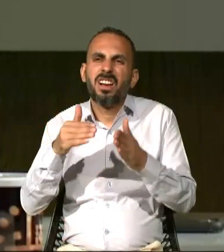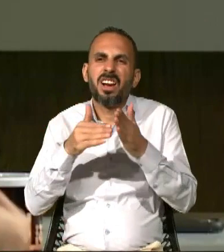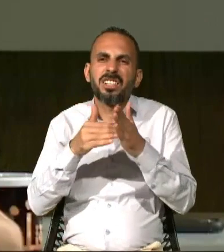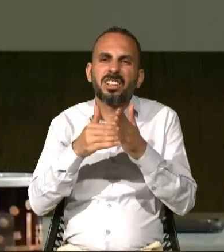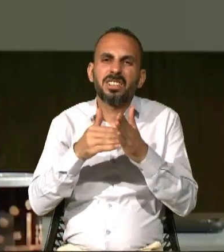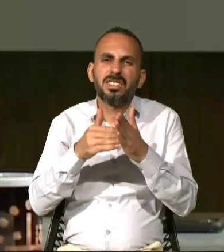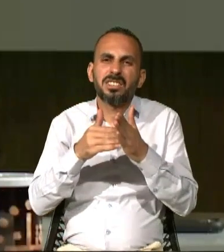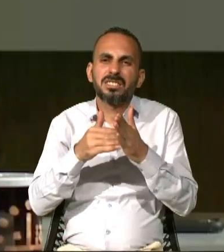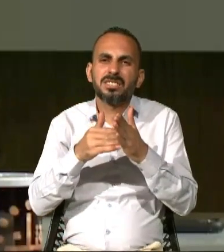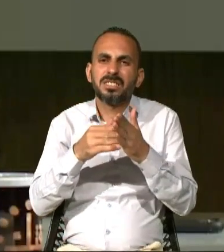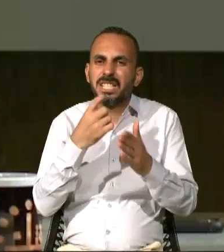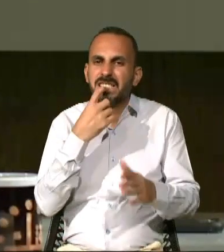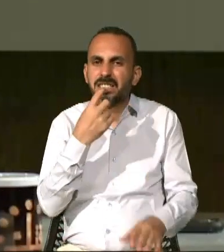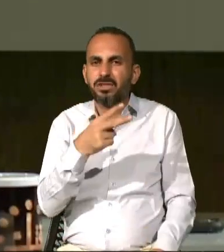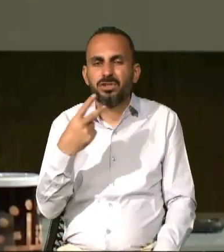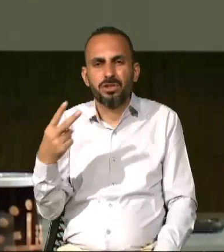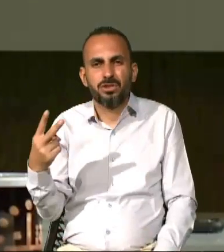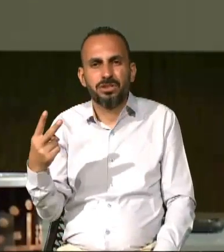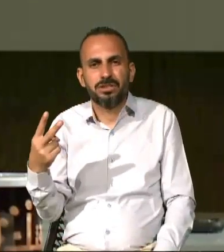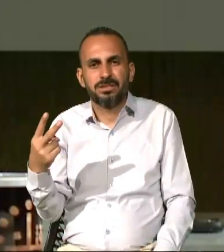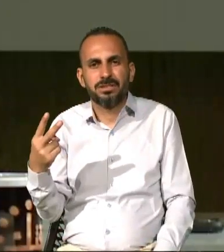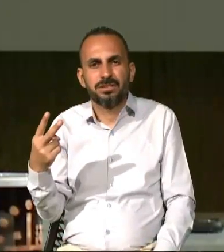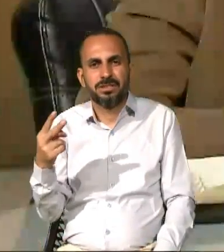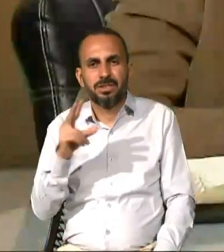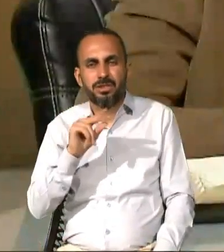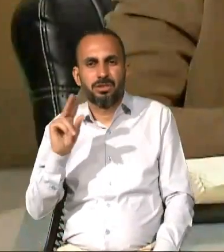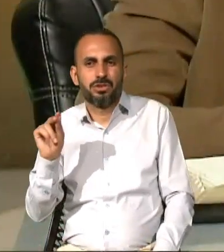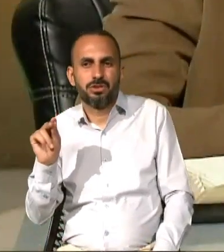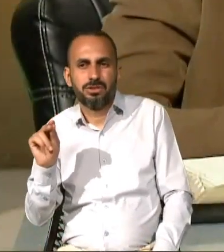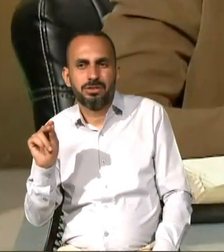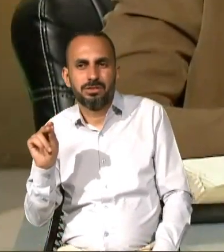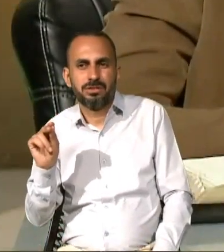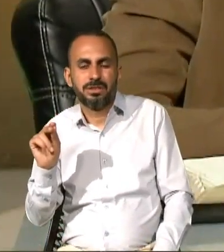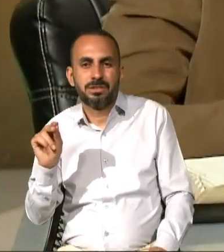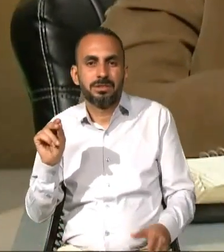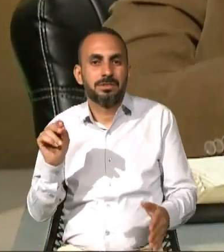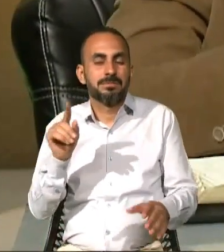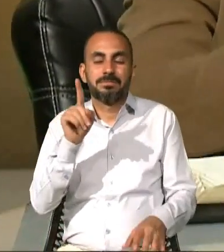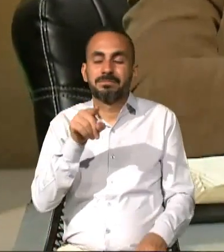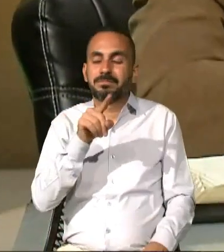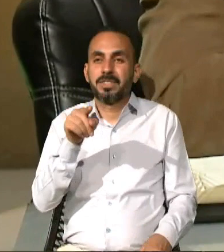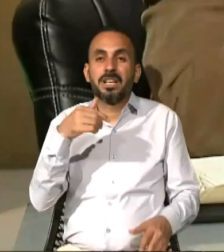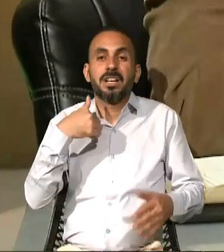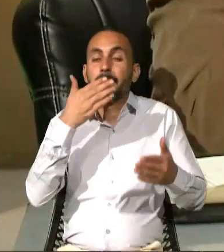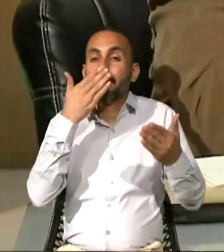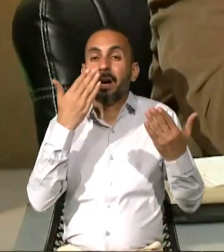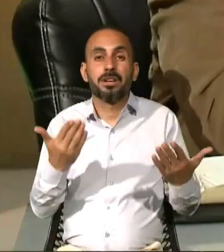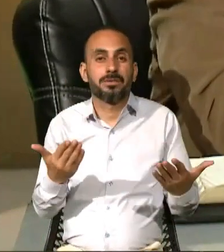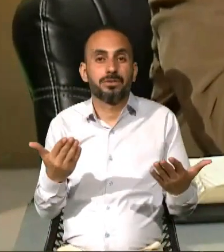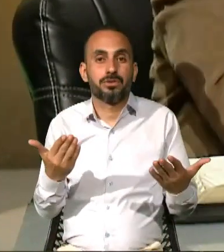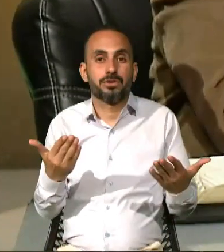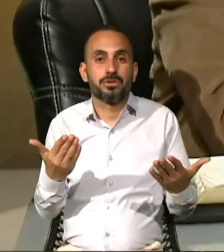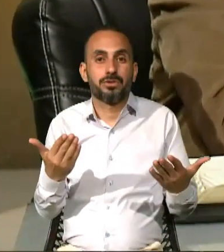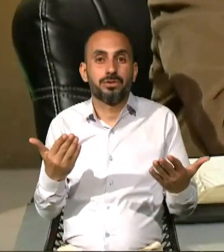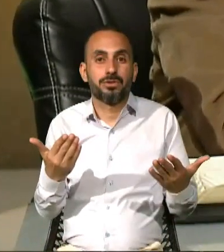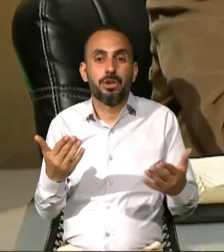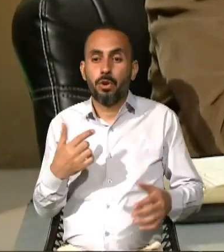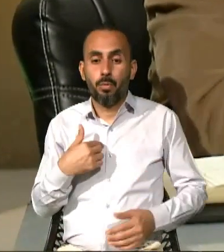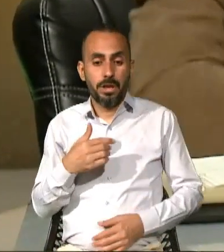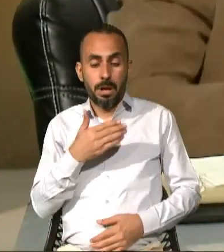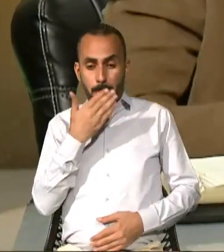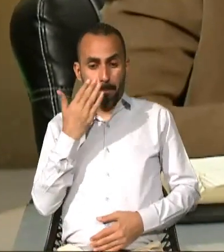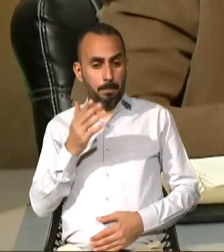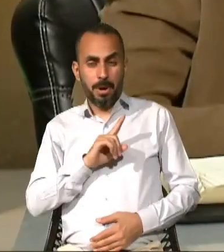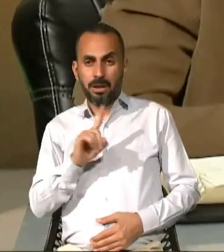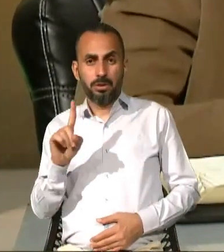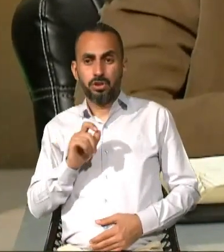ما قلتش 1 ديسمبر، اقول شهر ديسمبر. ده قمه الخطا، ده قمه الخطا. ولا حتى اقدر اقول ان اثناء كورونا وبعد كورونا